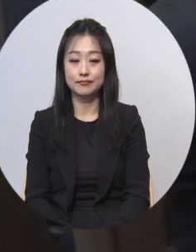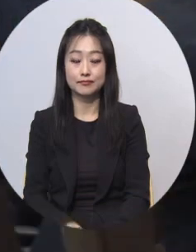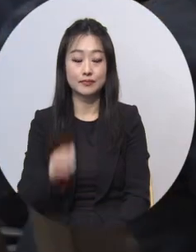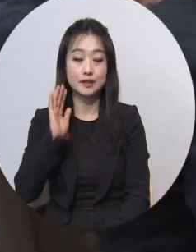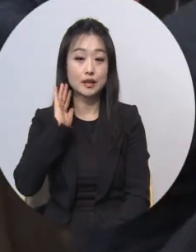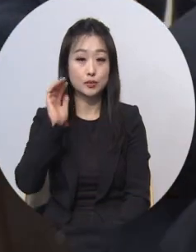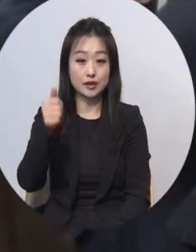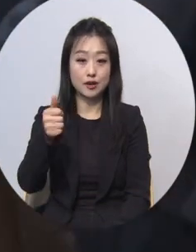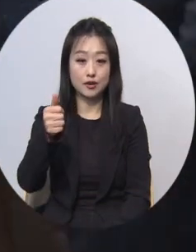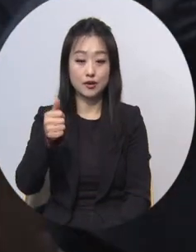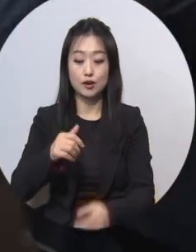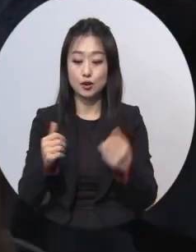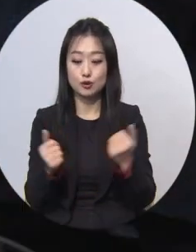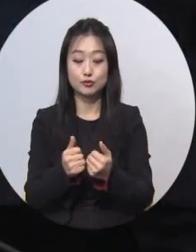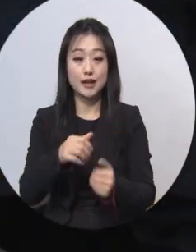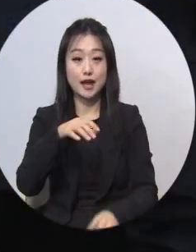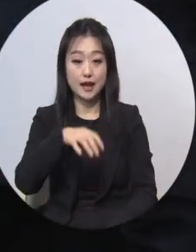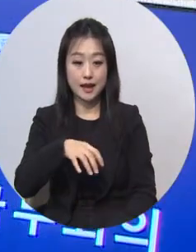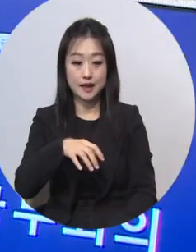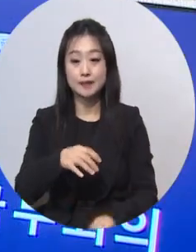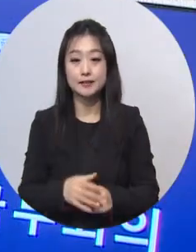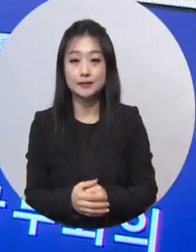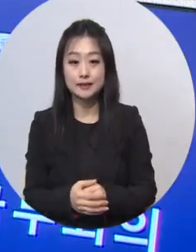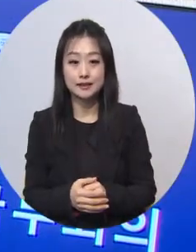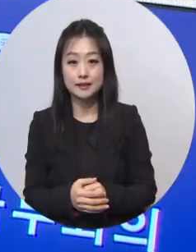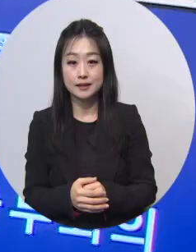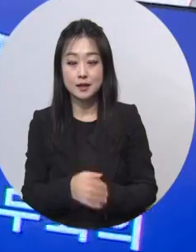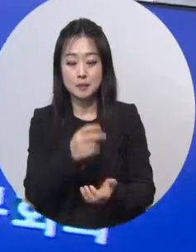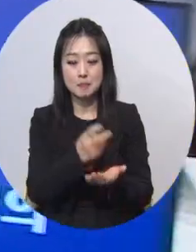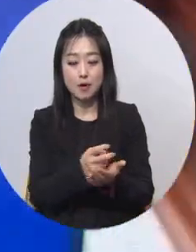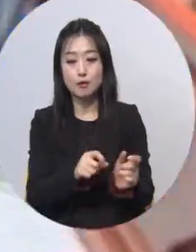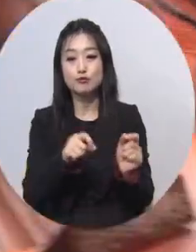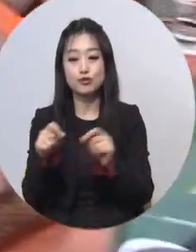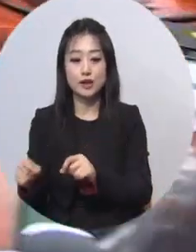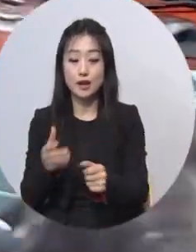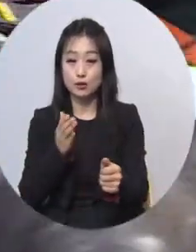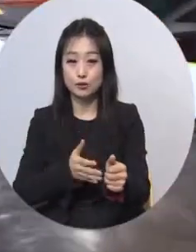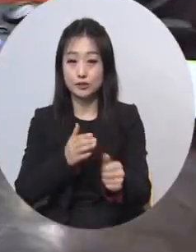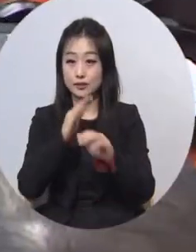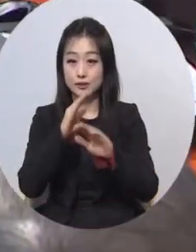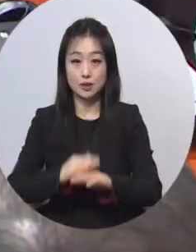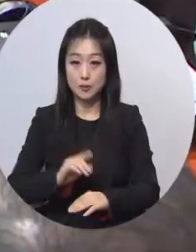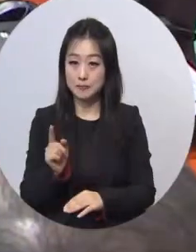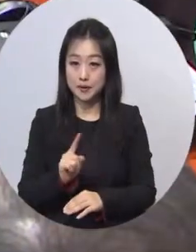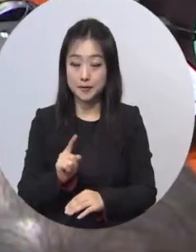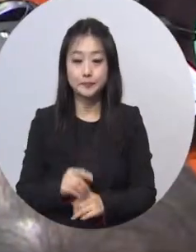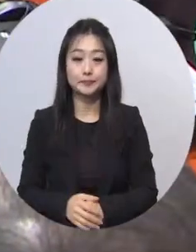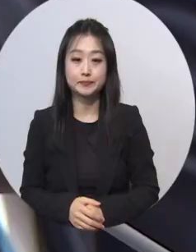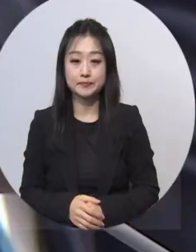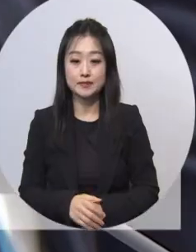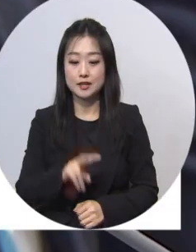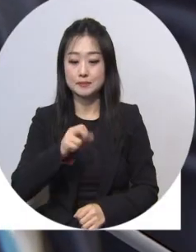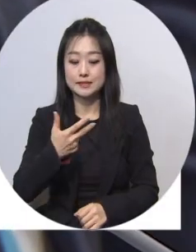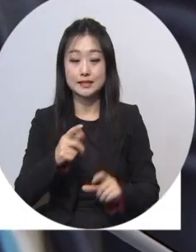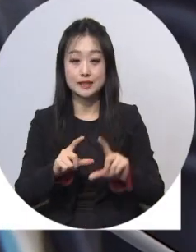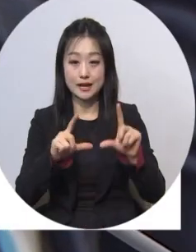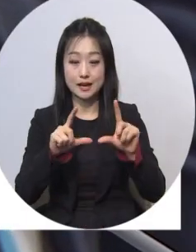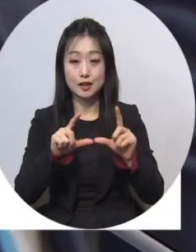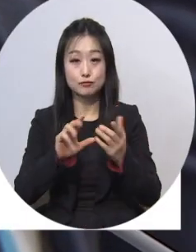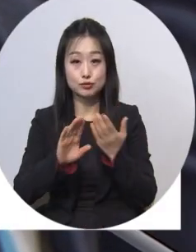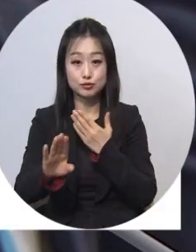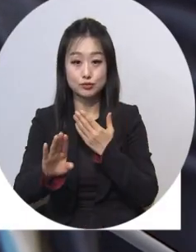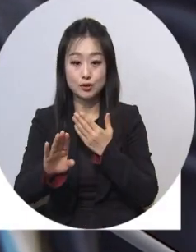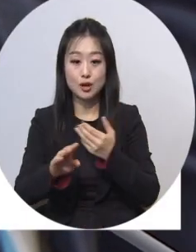윤석열 대통령이 국회에 중대재해처벌법 확대 시행 유예를 요청했습니다. 윤 대통령은 당장 27일부터 50인